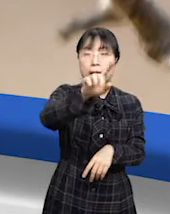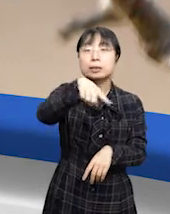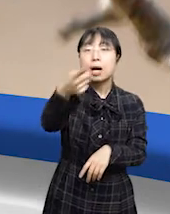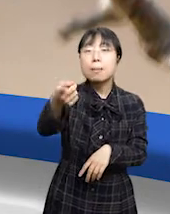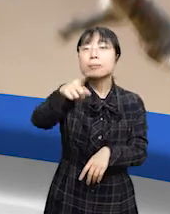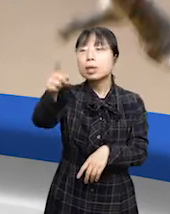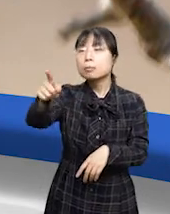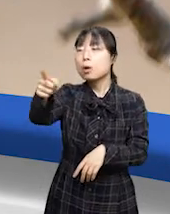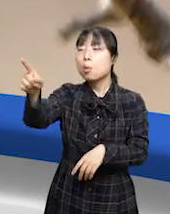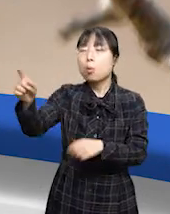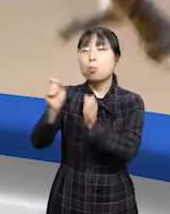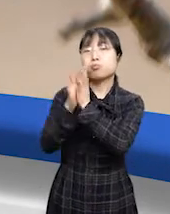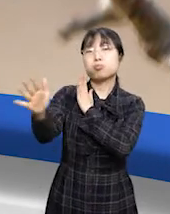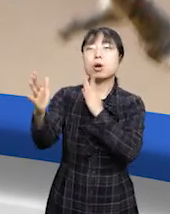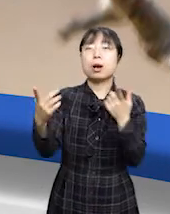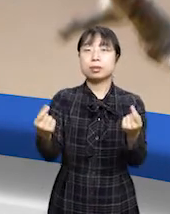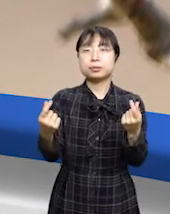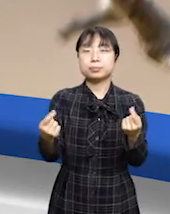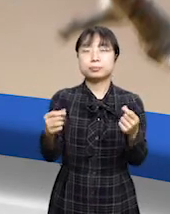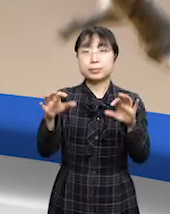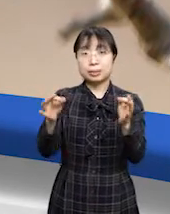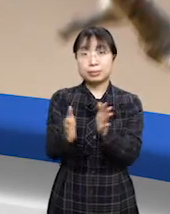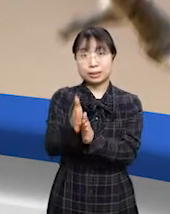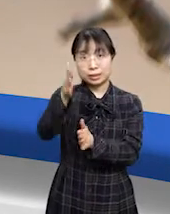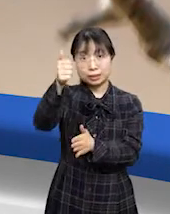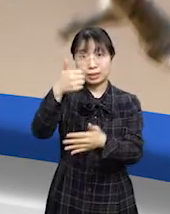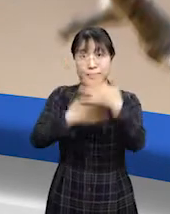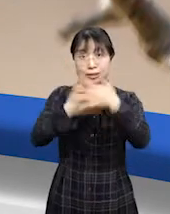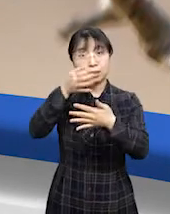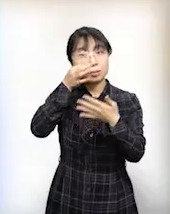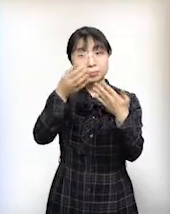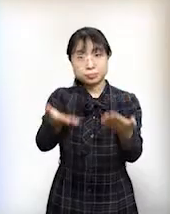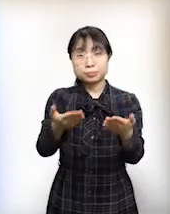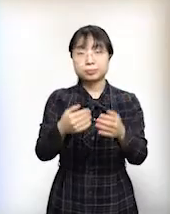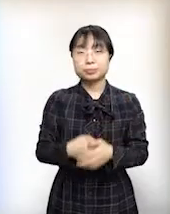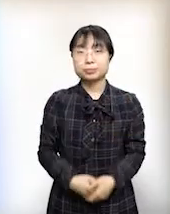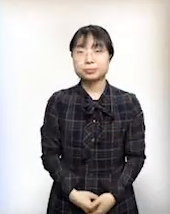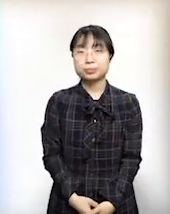챌린지 캠페인에 동참했습니다. 영상으로 함께 보시죠.